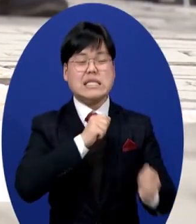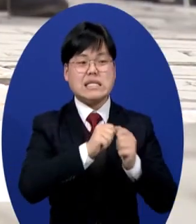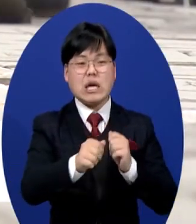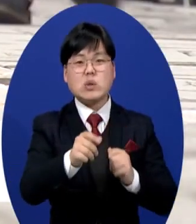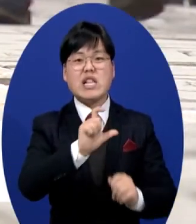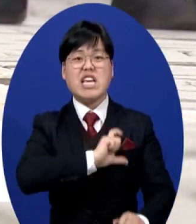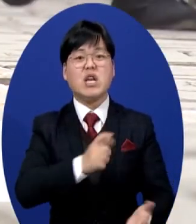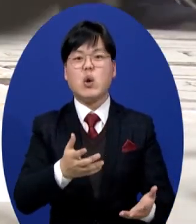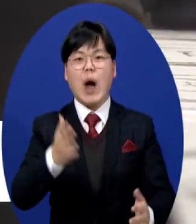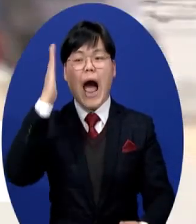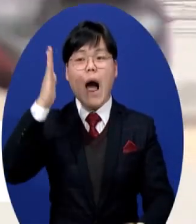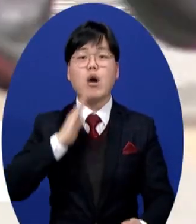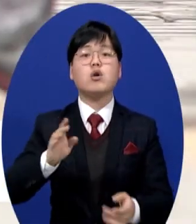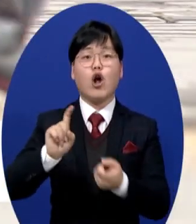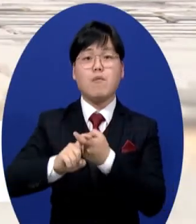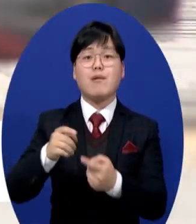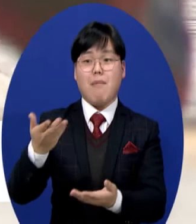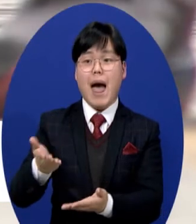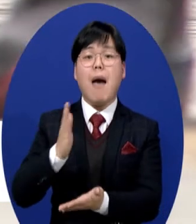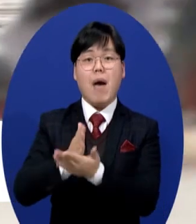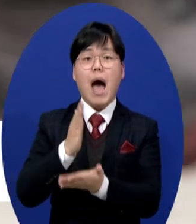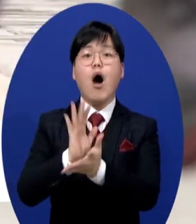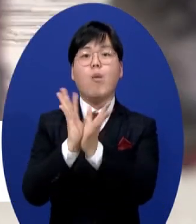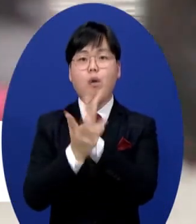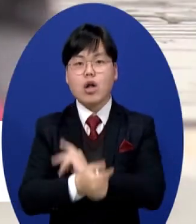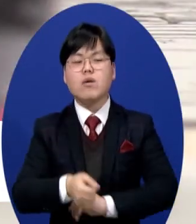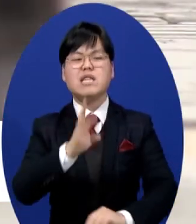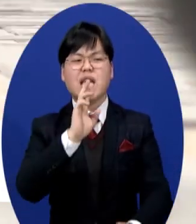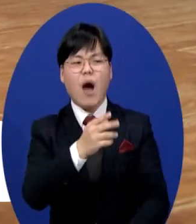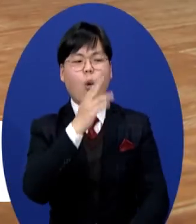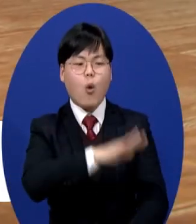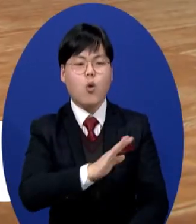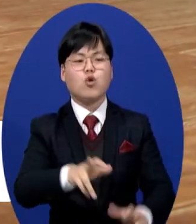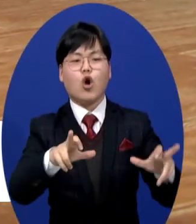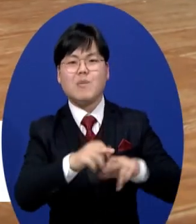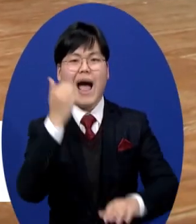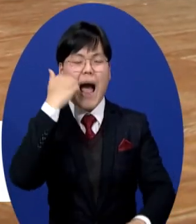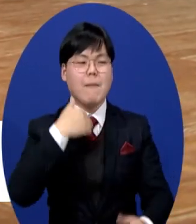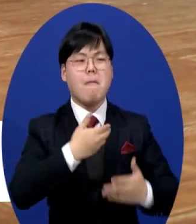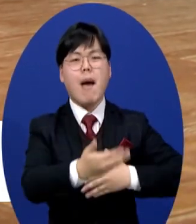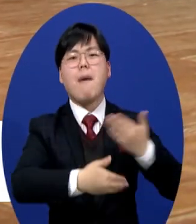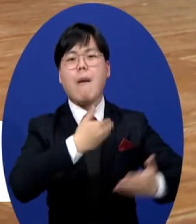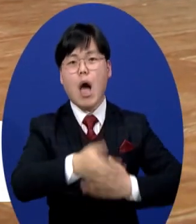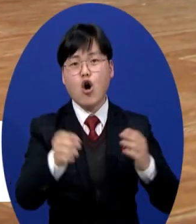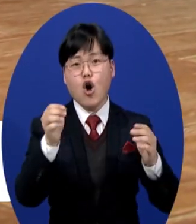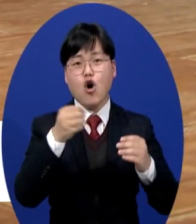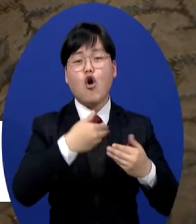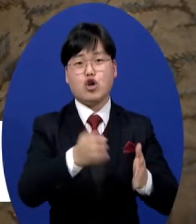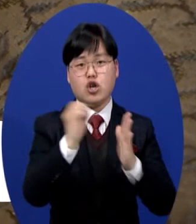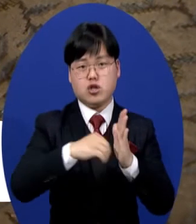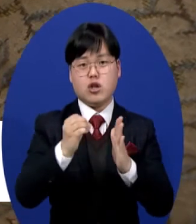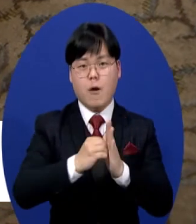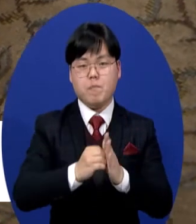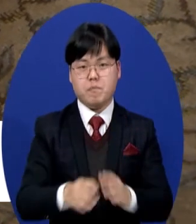байдлаар асран хамгаалагч нарт нь байдаг ч хилээ, халамжийн зорилтод бүлгийн эзэнтэн чиглэсэн зохицуулалт хийх хэрэгцээ шаардлага байгаа гэдгийг их сурвалжууд хэлж